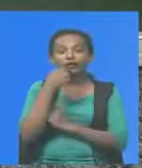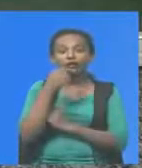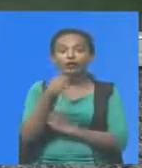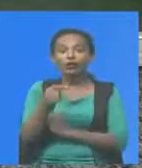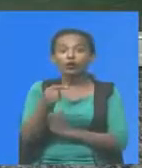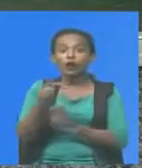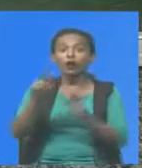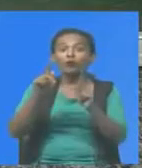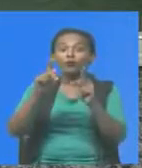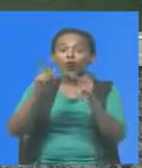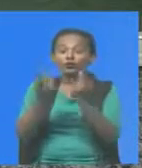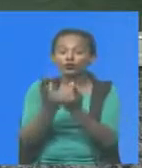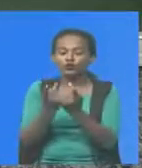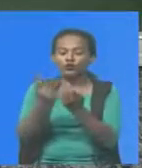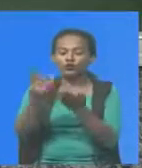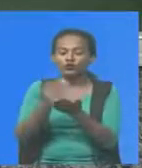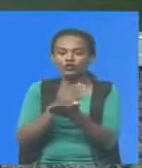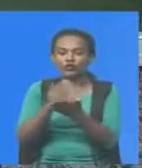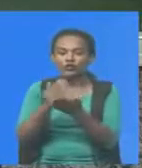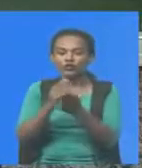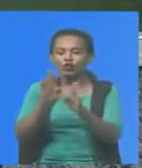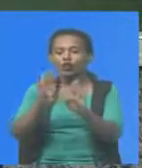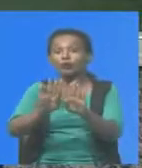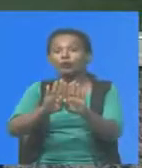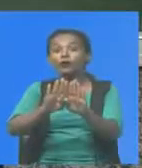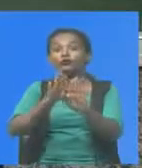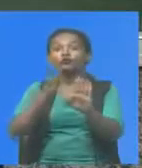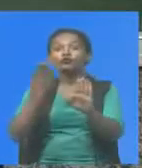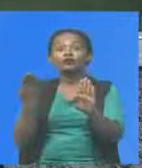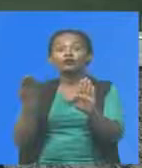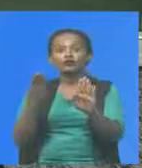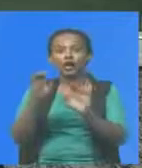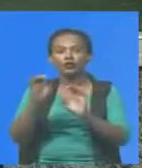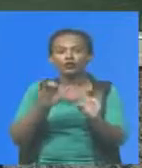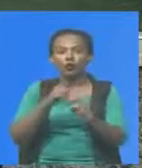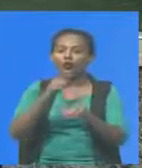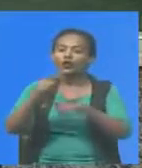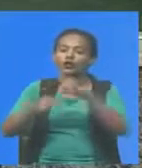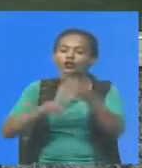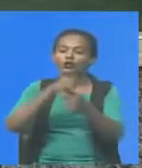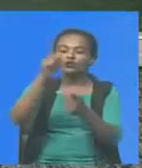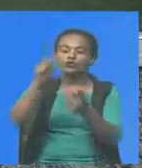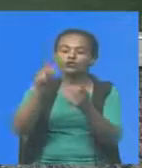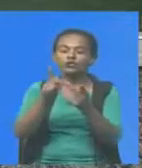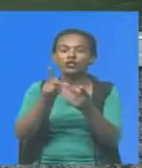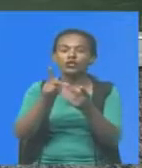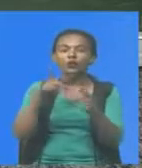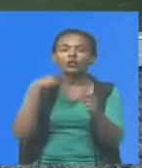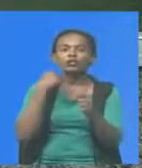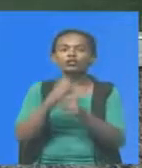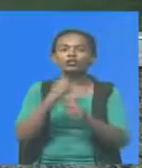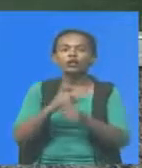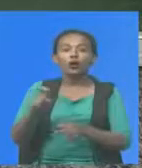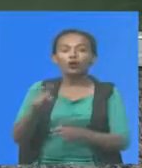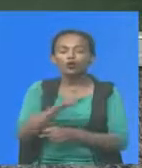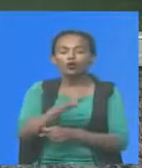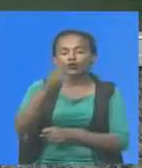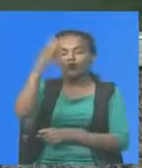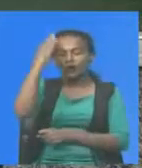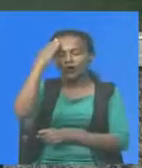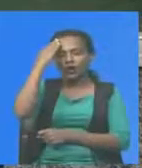ፓርቲዎች እንዲሳተፉ በሩን ክፍት አድርጎ ለሂደቱ ስኬታማነት እየሰራ መሆኑ